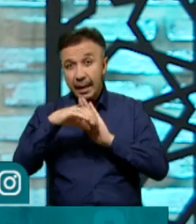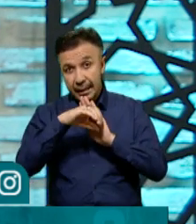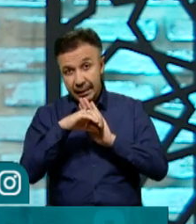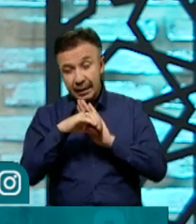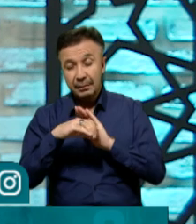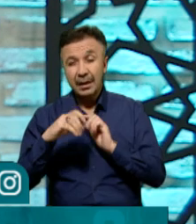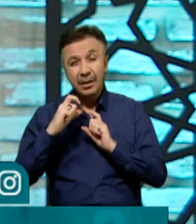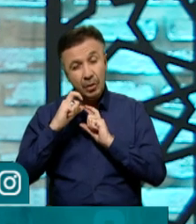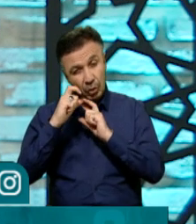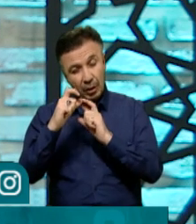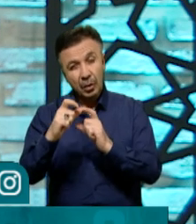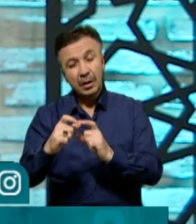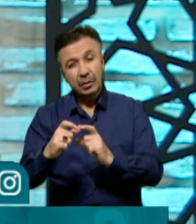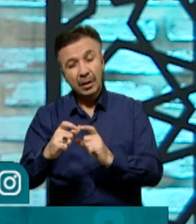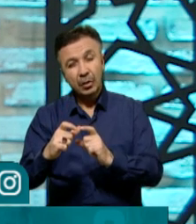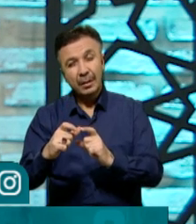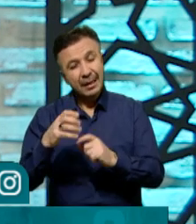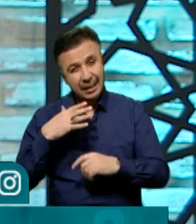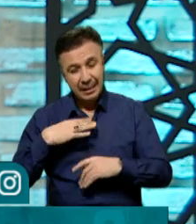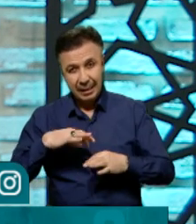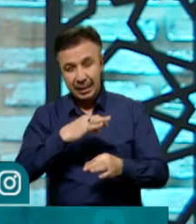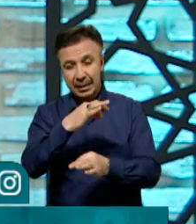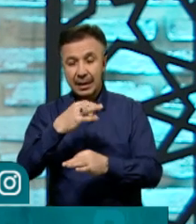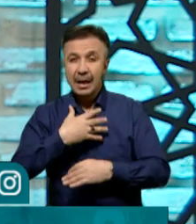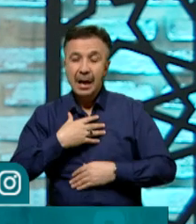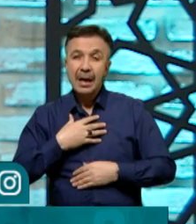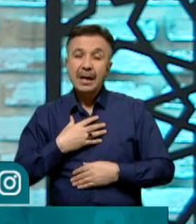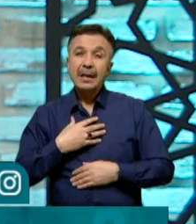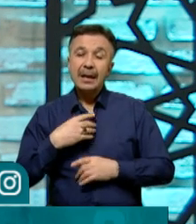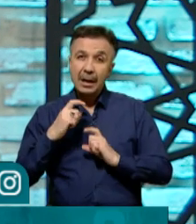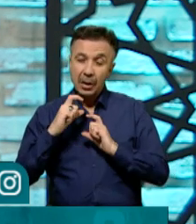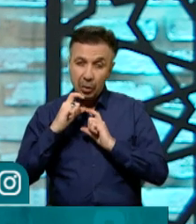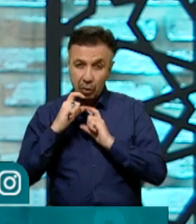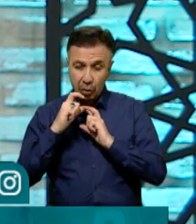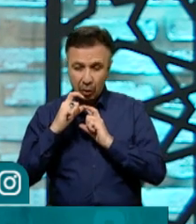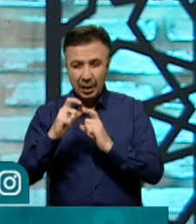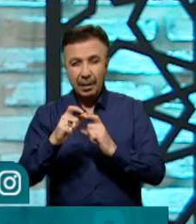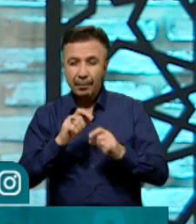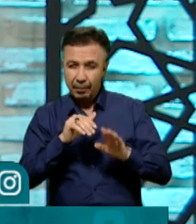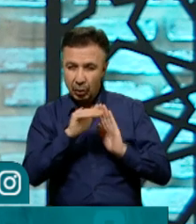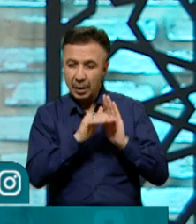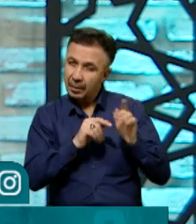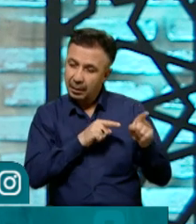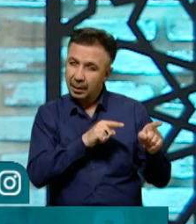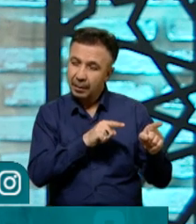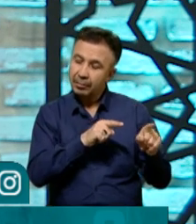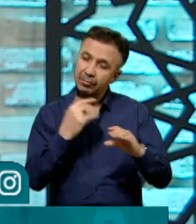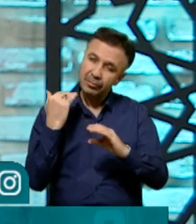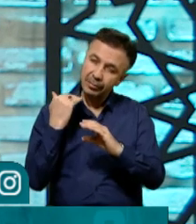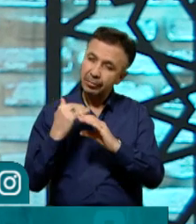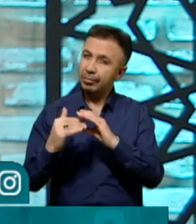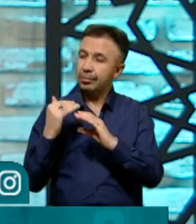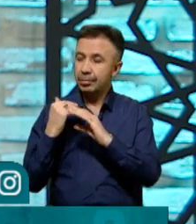göndermek isteyenler için Diyanete Soralım sayfalarını takip etmeleri halinde yorum yazarak veyahut mesaj atarak da